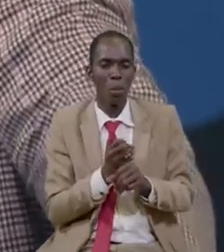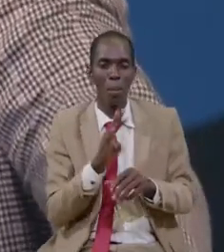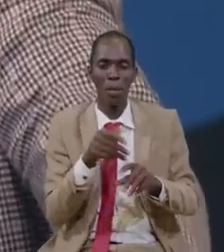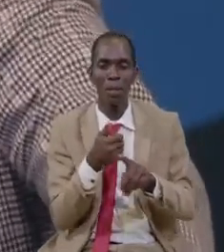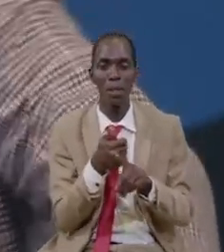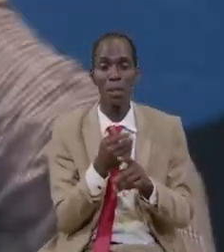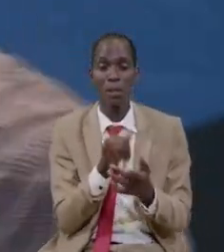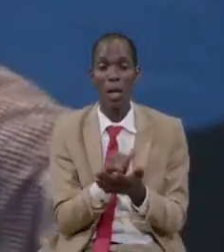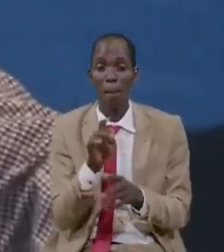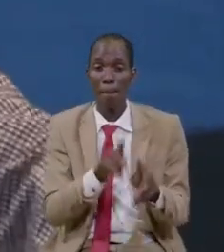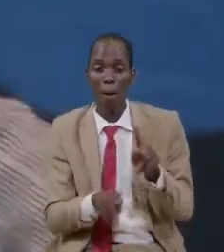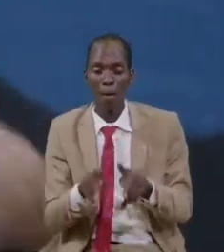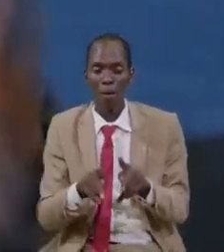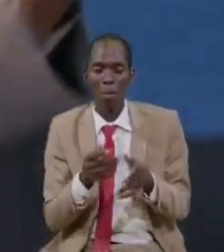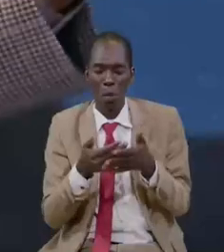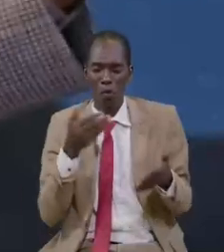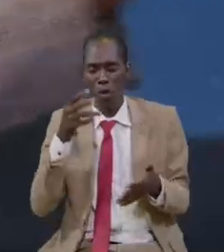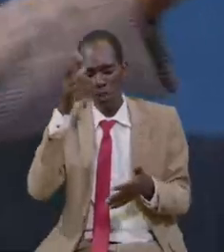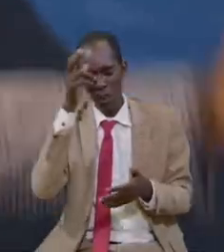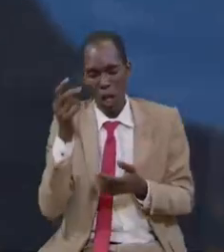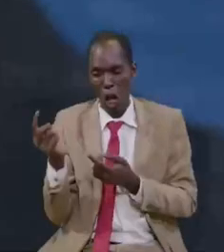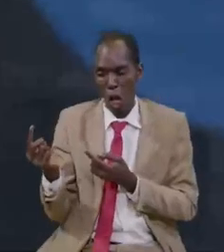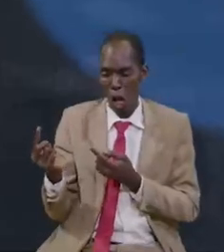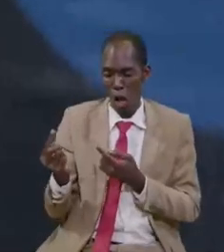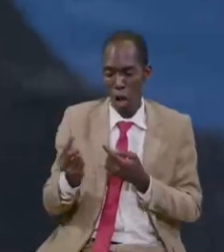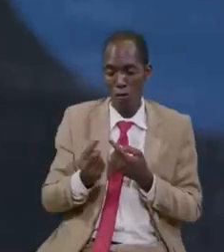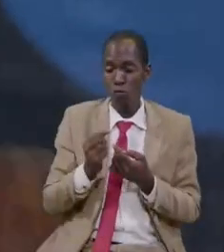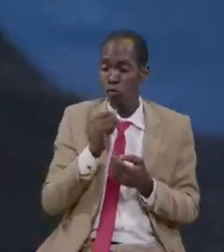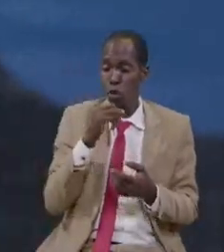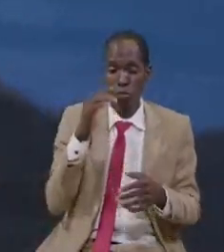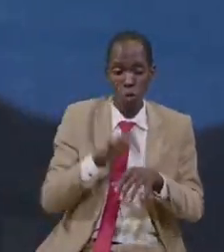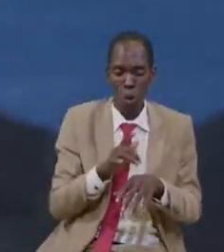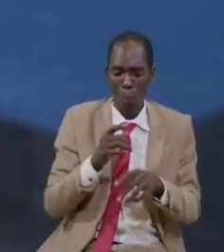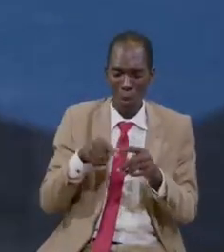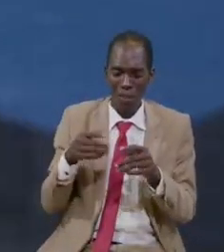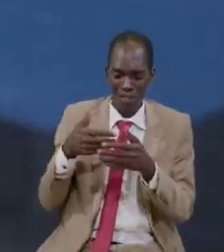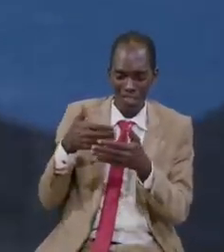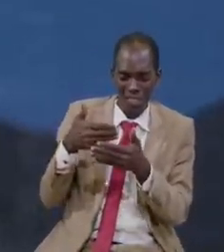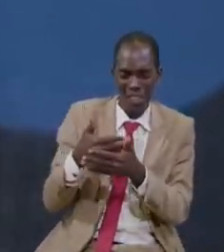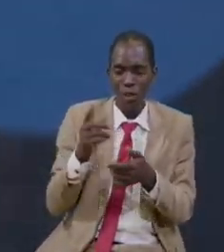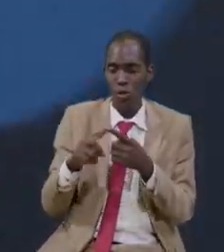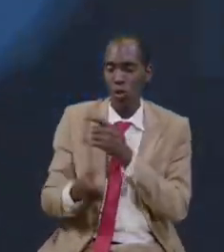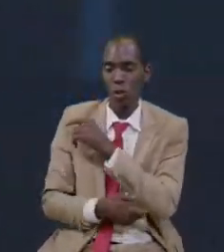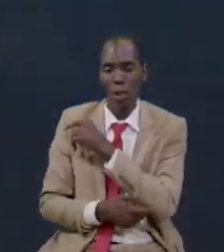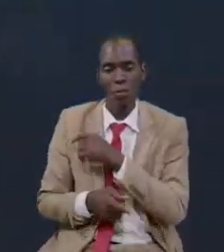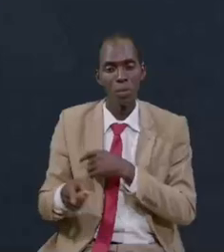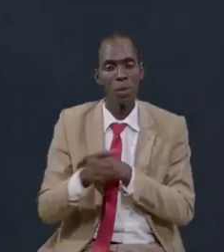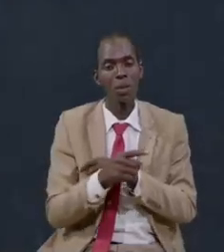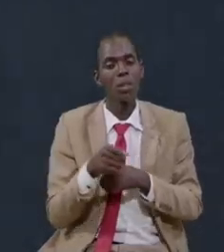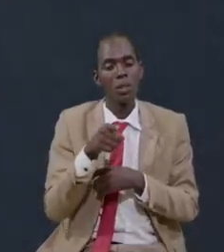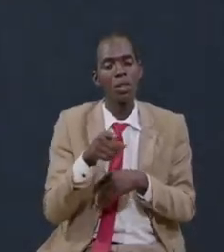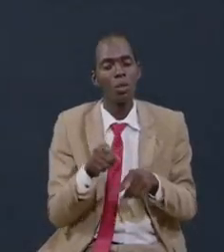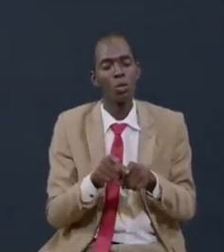Ceux-là, avant que Satan ne vienne les tenter, ils se sont déjà tentés eux-mêmes. Et ils sont dans la mauvaise